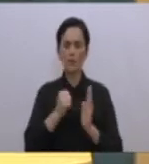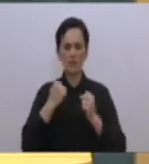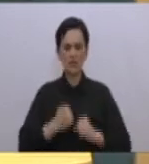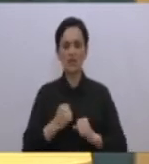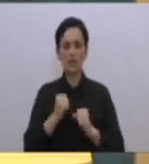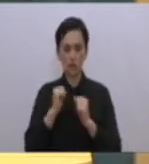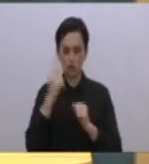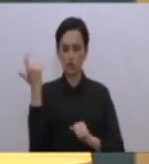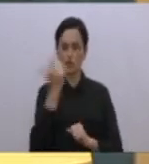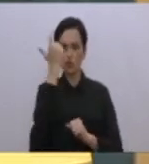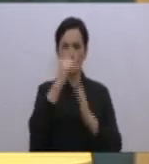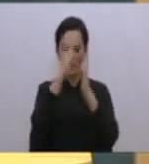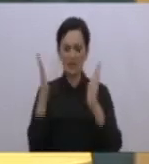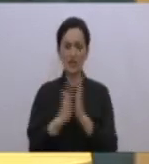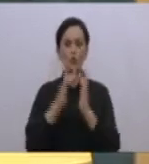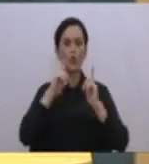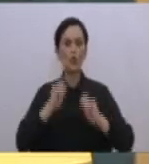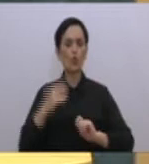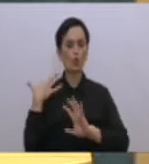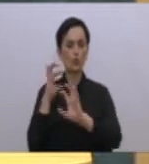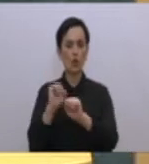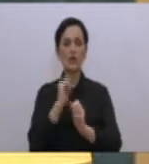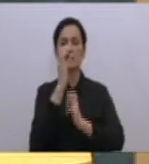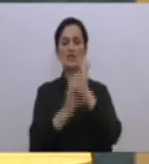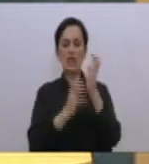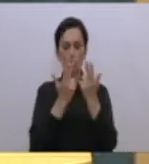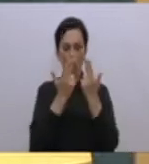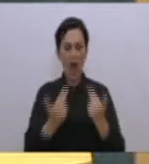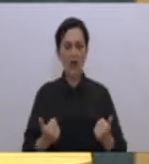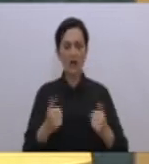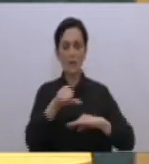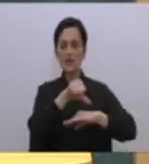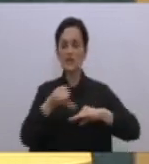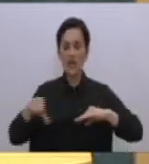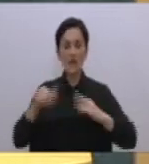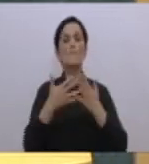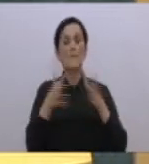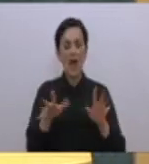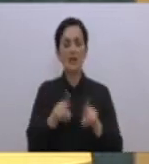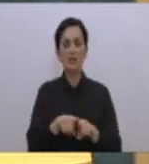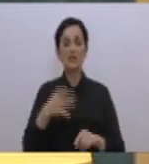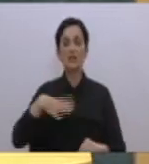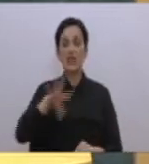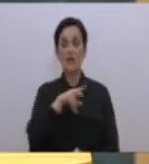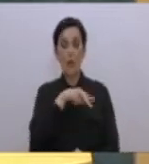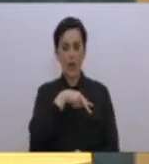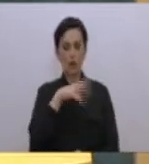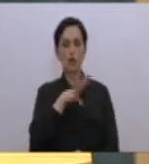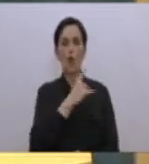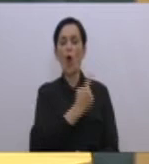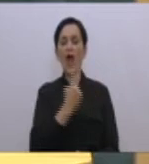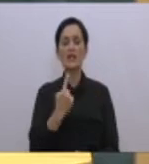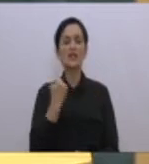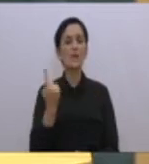უკრაინის სუვერენიტეტსა და ტერიტორიულ მთლიანობას საერთაშორისო აღიარებულ საზღვრებში. Უფრო მეტიც, საქართველოს პარლამენტი იყო ერთ-ერთი